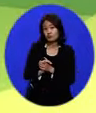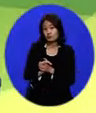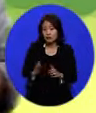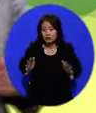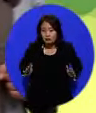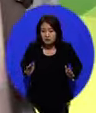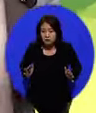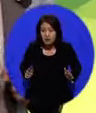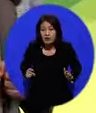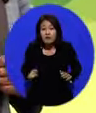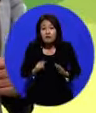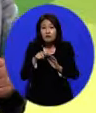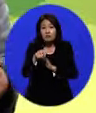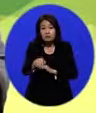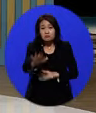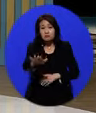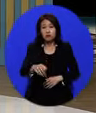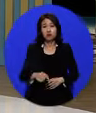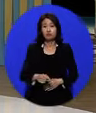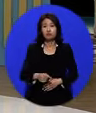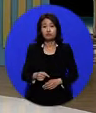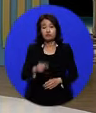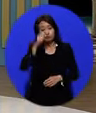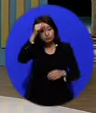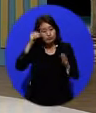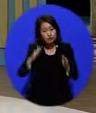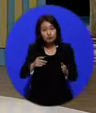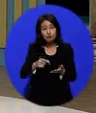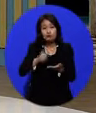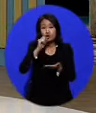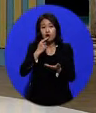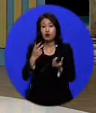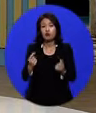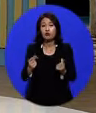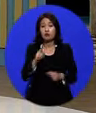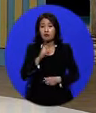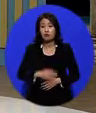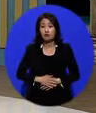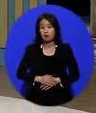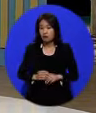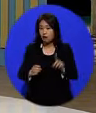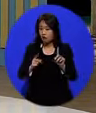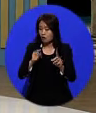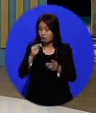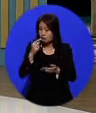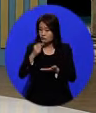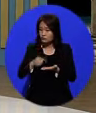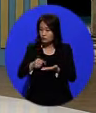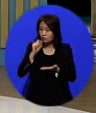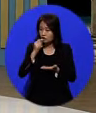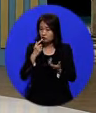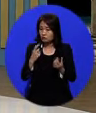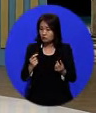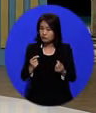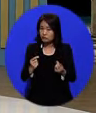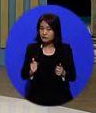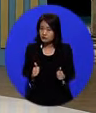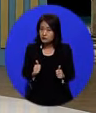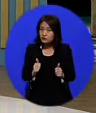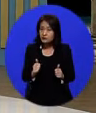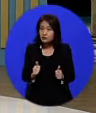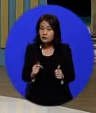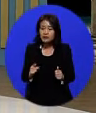열심히 쫓아갔어요. 얘들아, 스승님이 인생은 한 잔의 차와 같다고 말씀하셨어. 어, 그래? 인생이 한 잔의 차와 같다? 그래서 친구들이